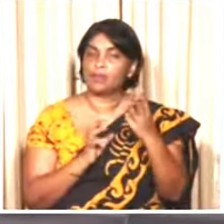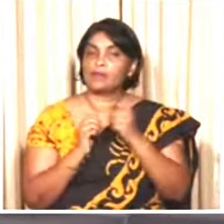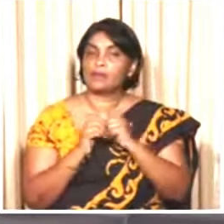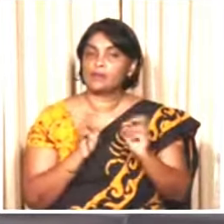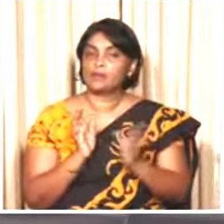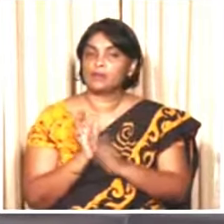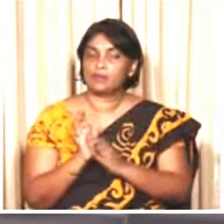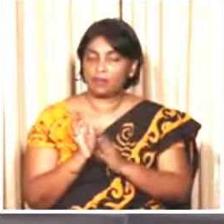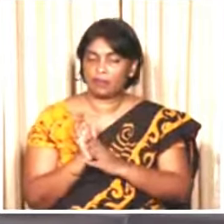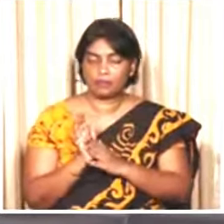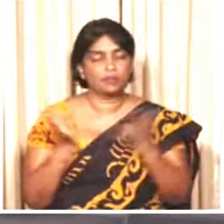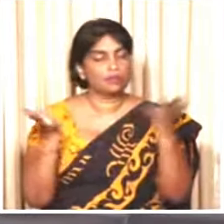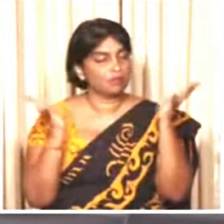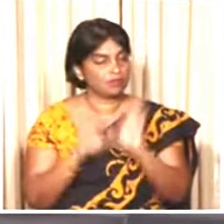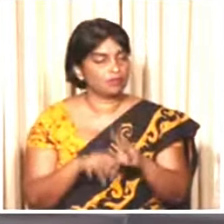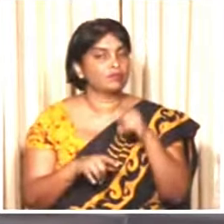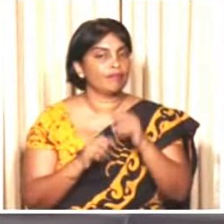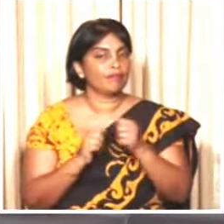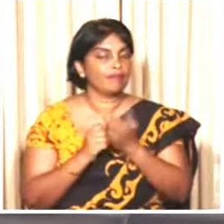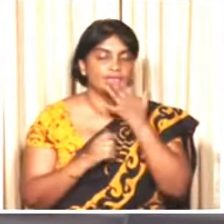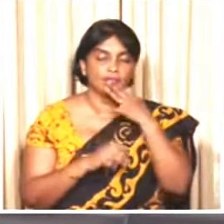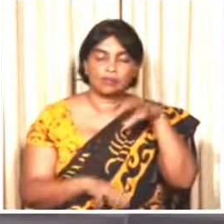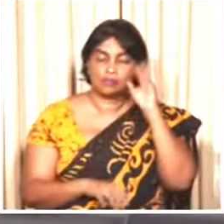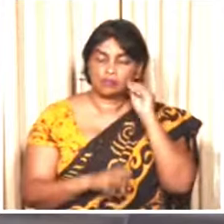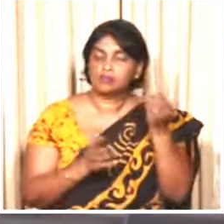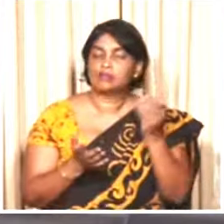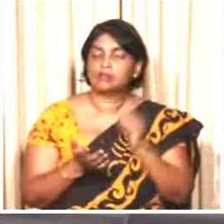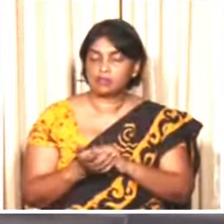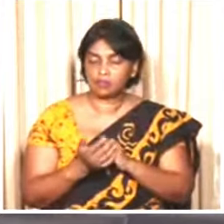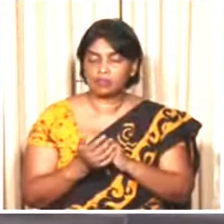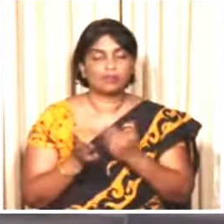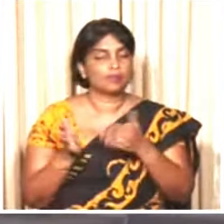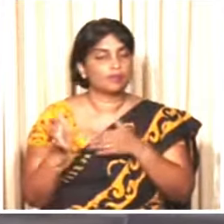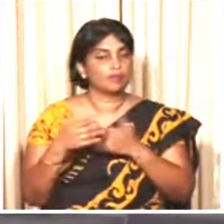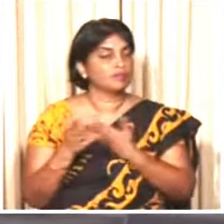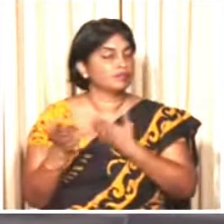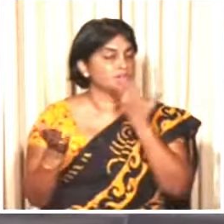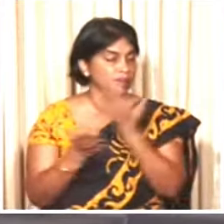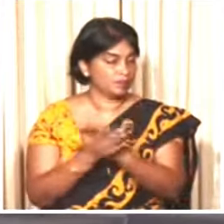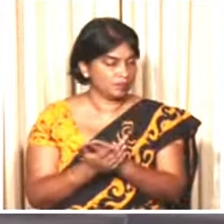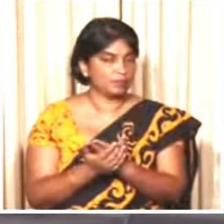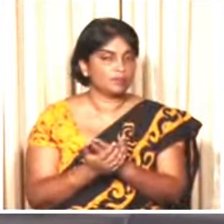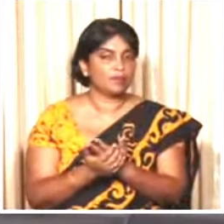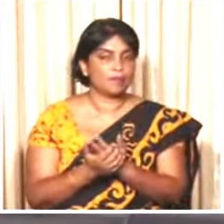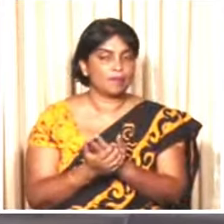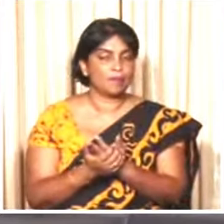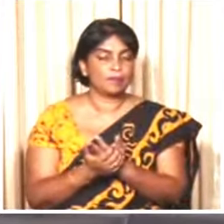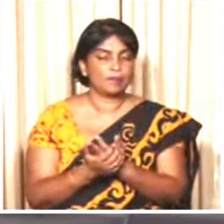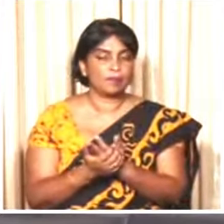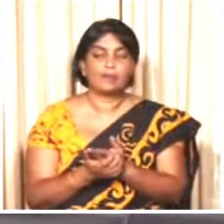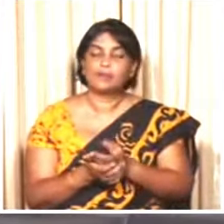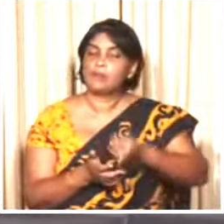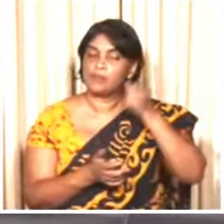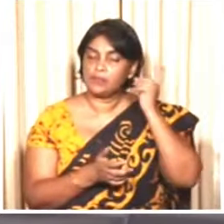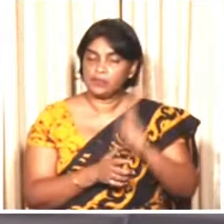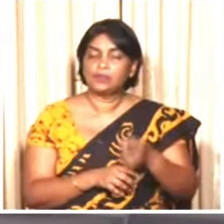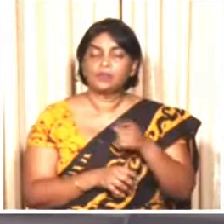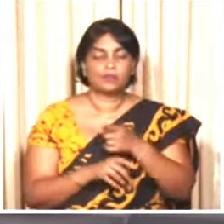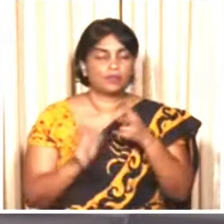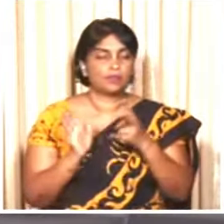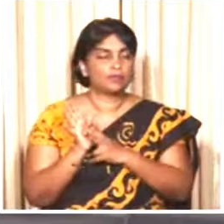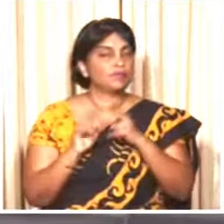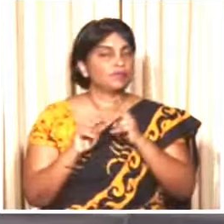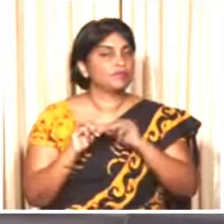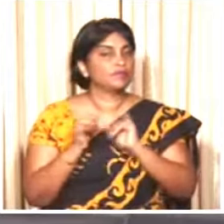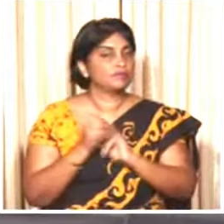කමිටුව රැස් වෙලා ඒක ස්ටඩි කරලා නැවත කැබිනට් එකට ගිහිල්ලා මේ අනුමත කරපු එක VFS